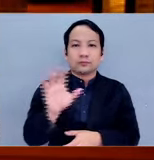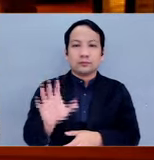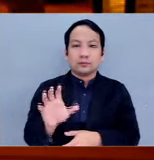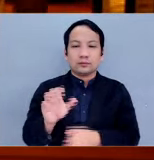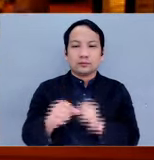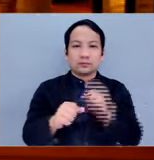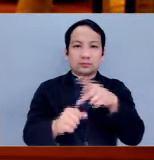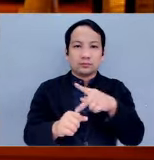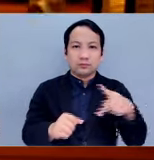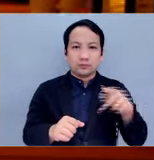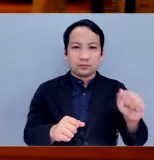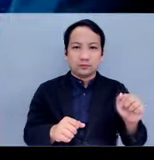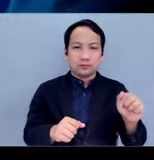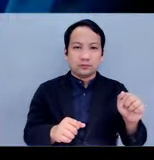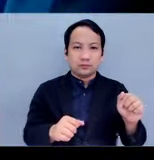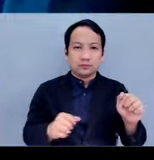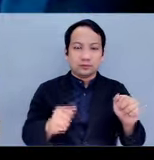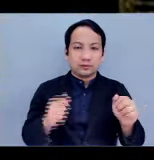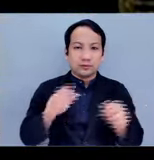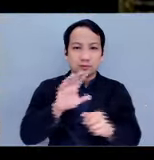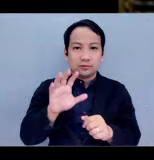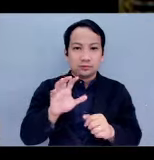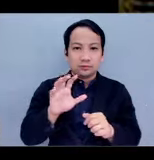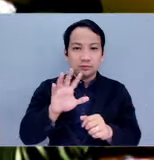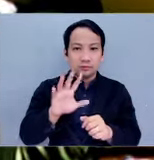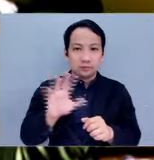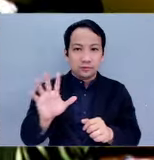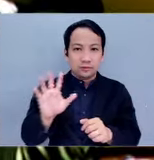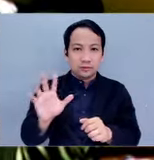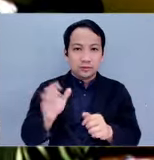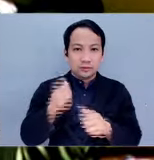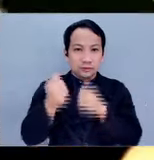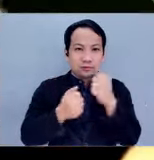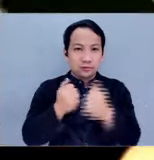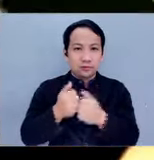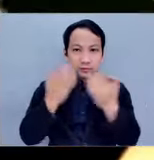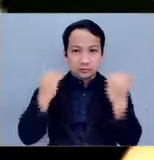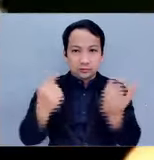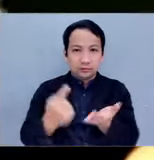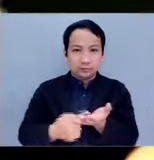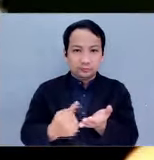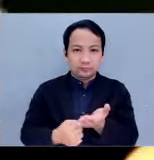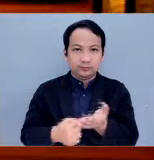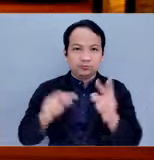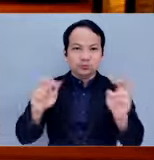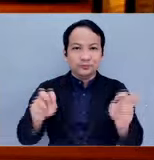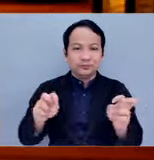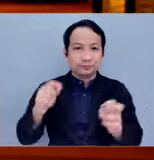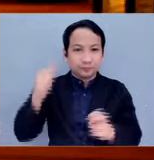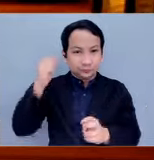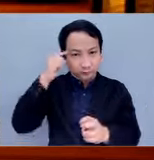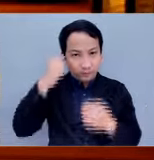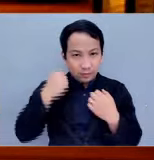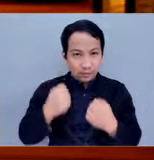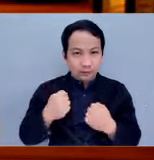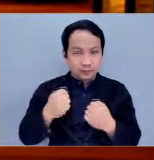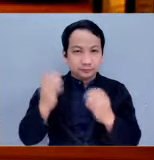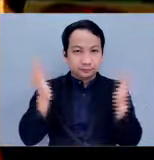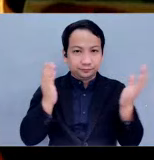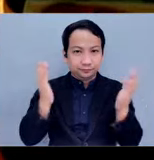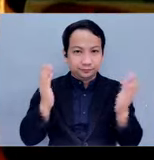o Golden Anniversary kung saan nagtipon-tipon ang mga doktor upang talakayin ang mga usapin tungkol sa mental health at mga serbisyong patungkol